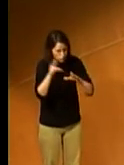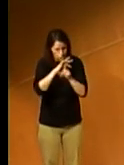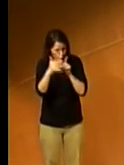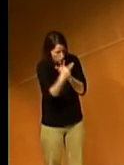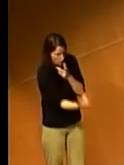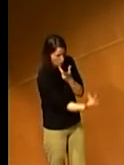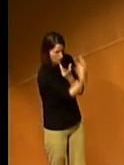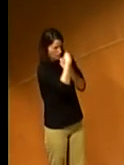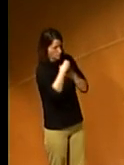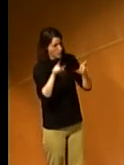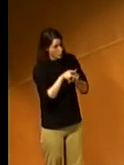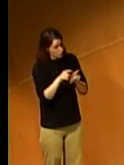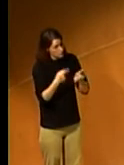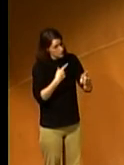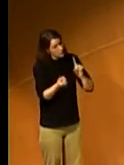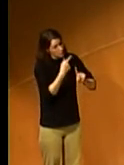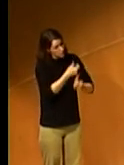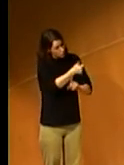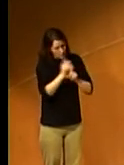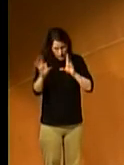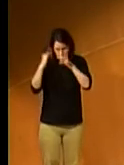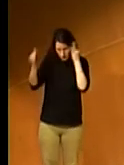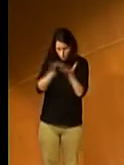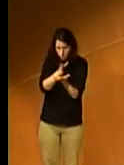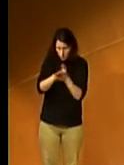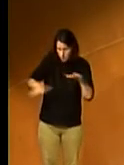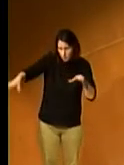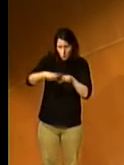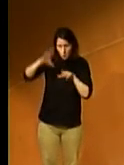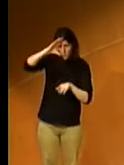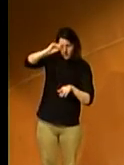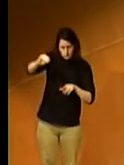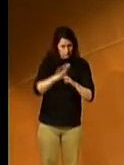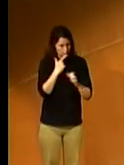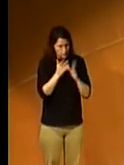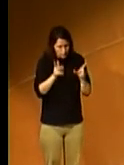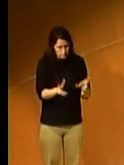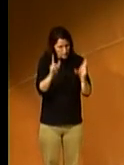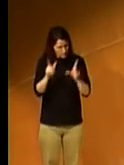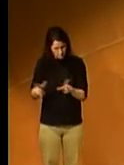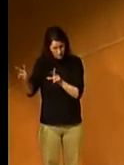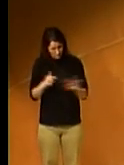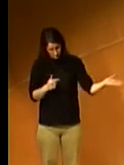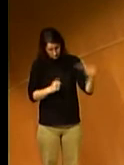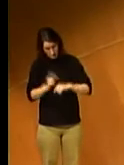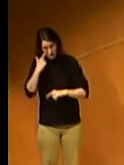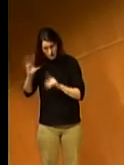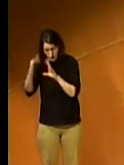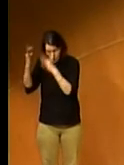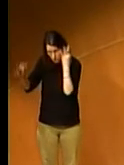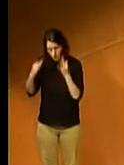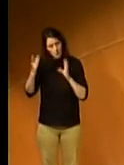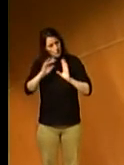découvrir les domaines professionnels par la réalisation des périodes de formation en milieu professionnel adaptés à leurs besoins éducatifs